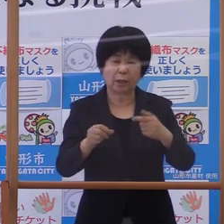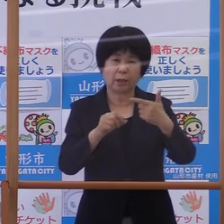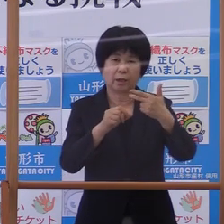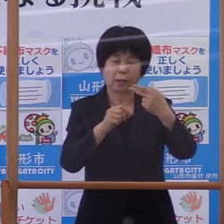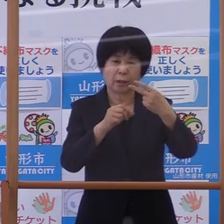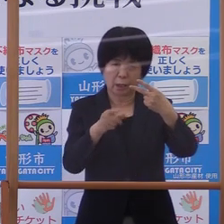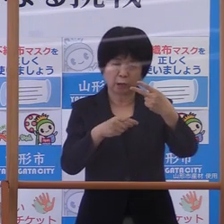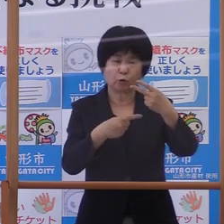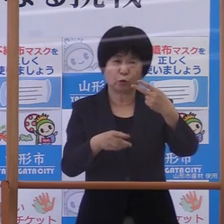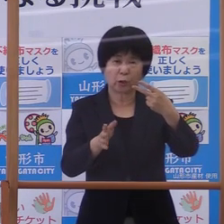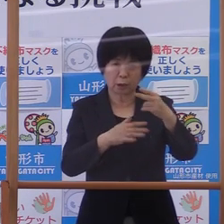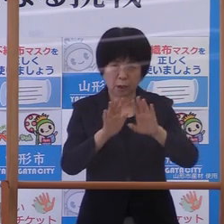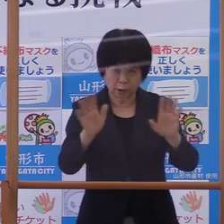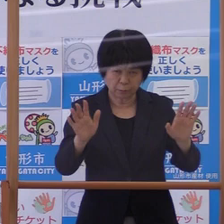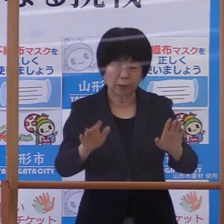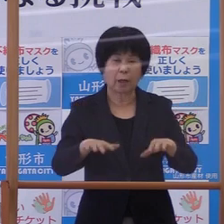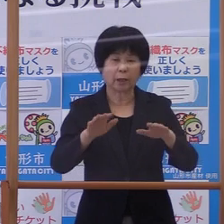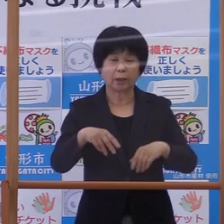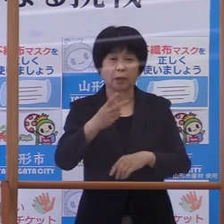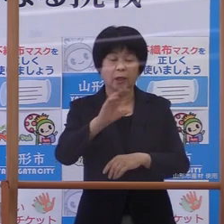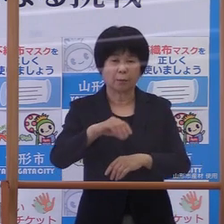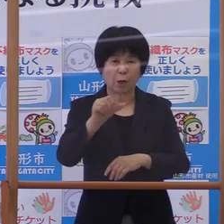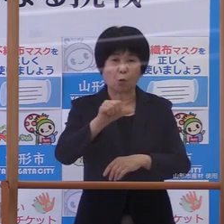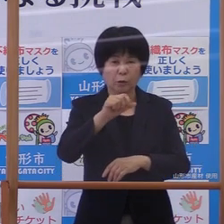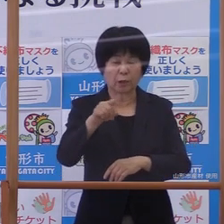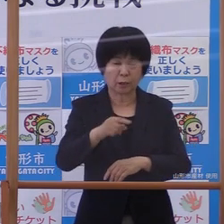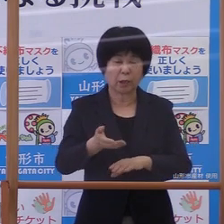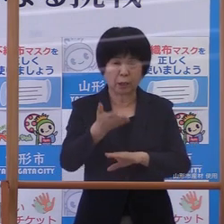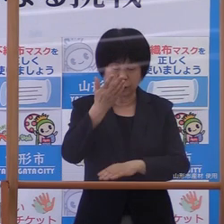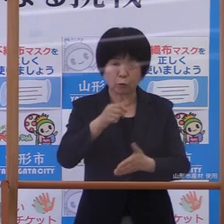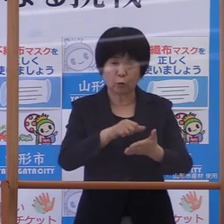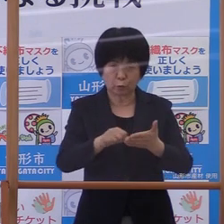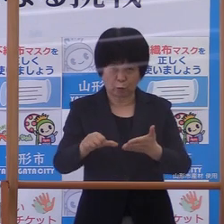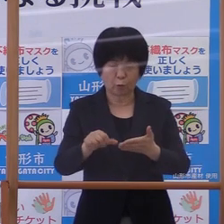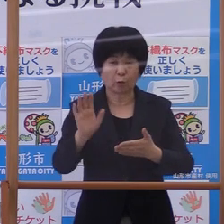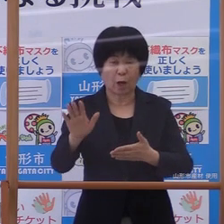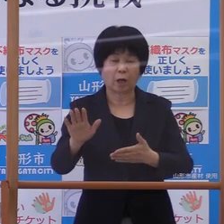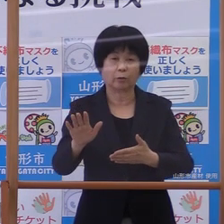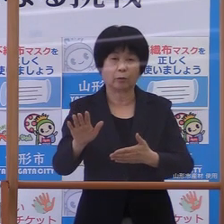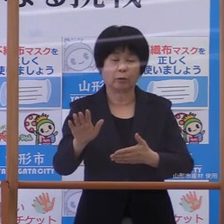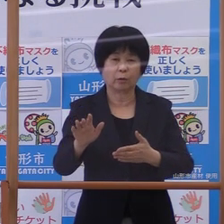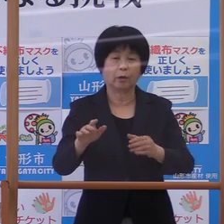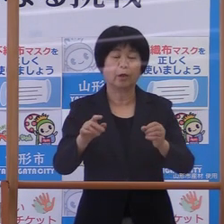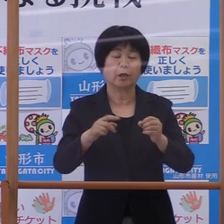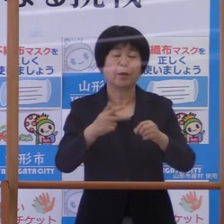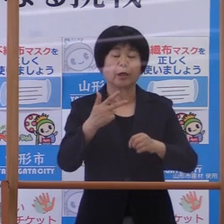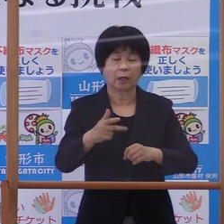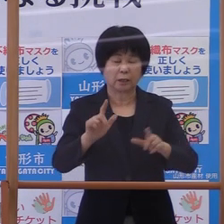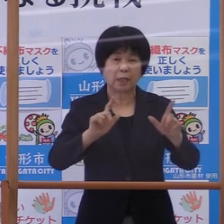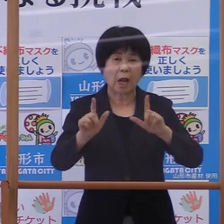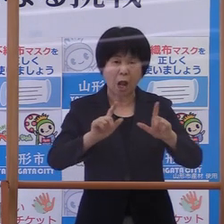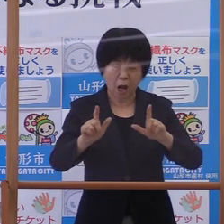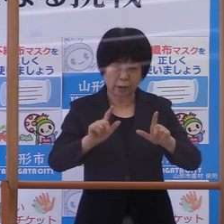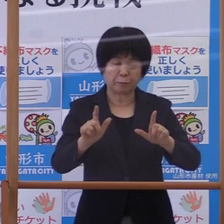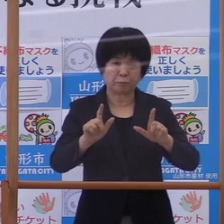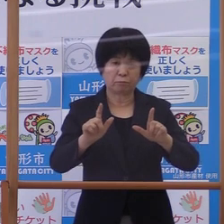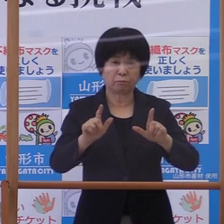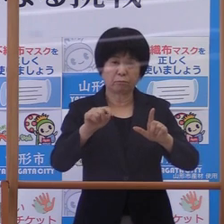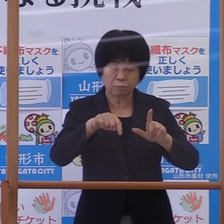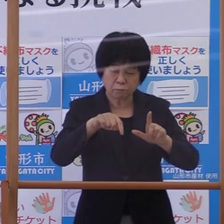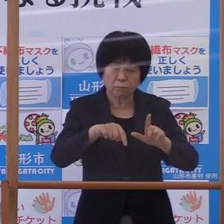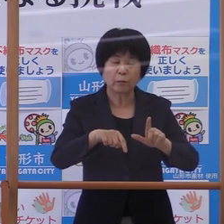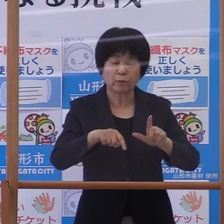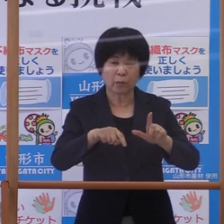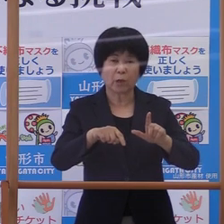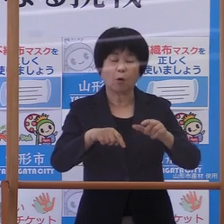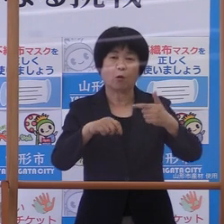運用を開始し、現在2万5000人以上の方々にご登録をいただいております山形市 LINE 公式アカウントを